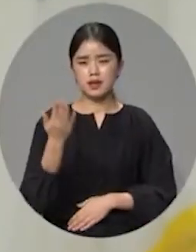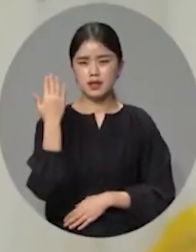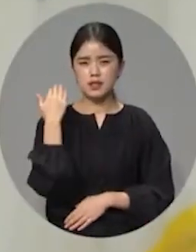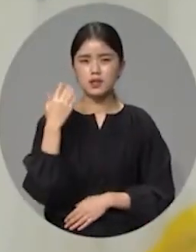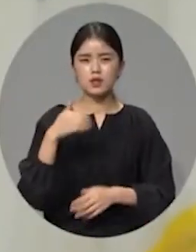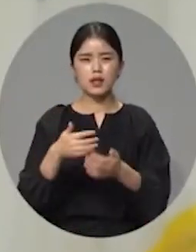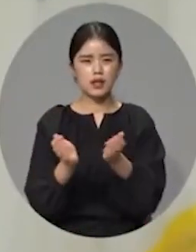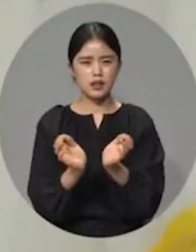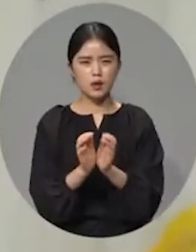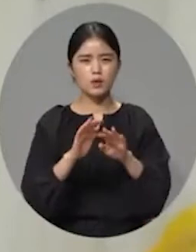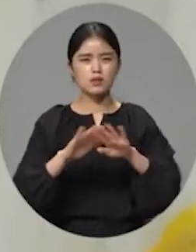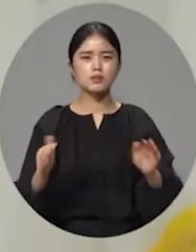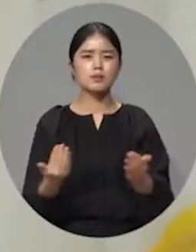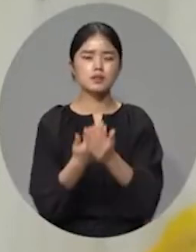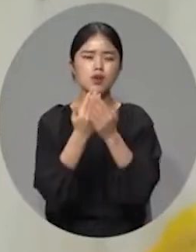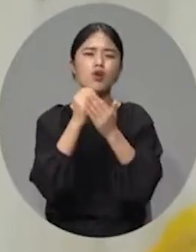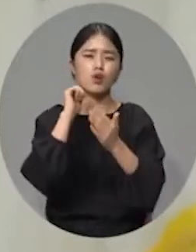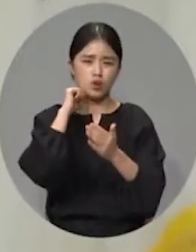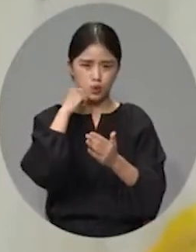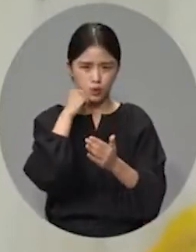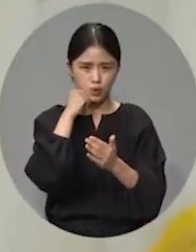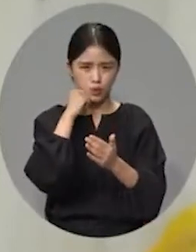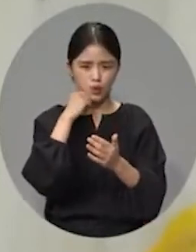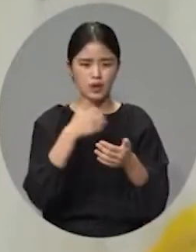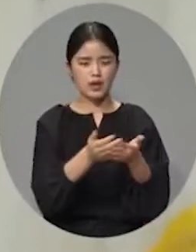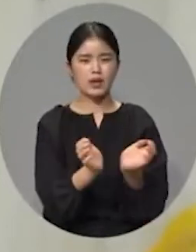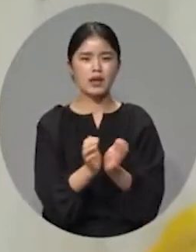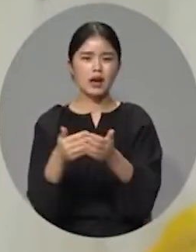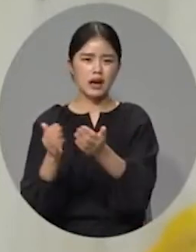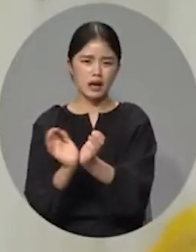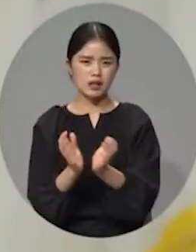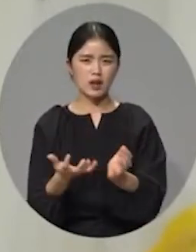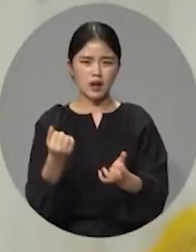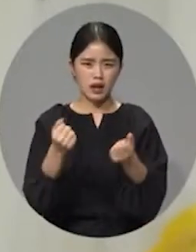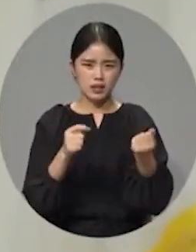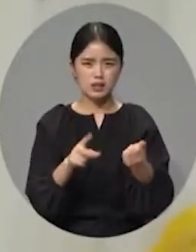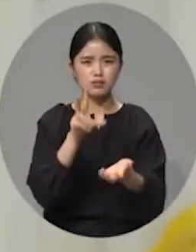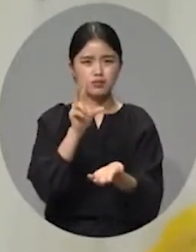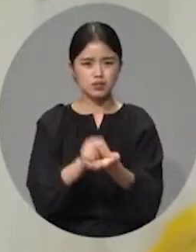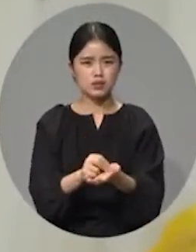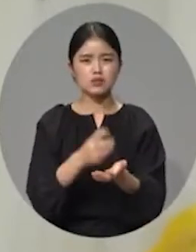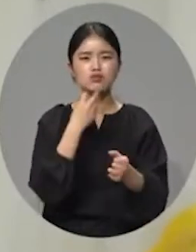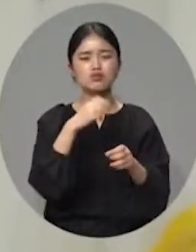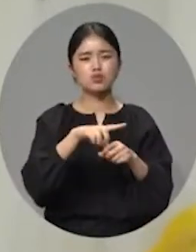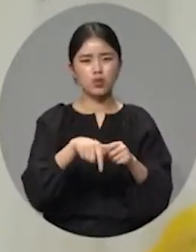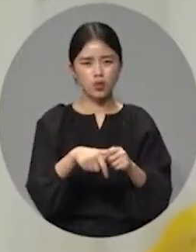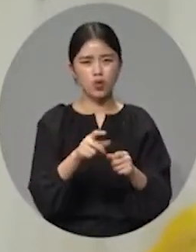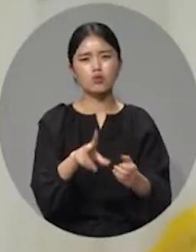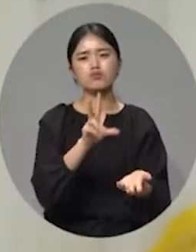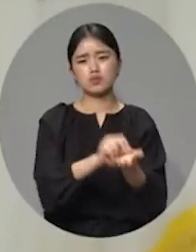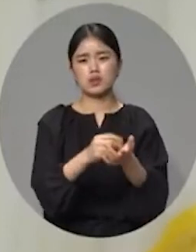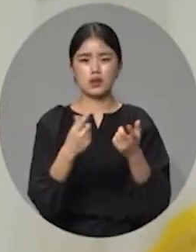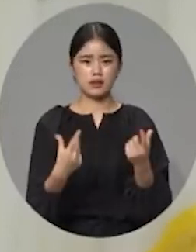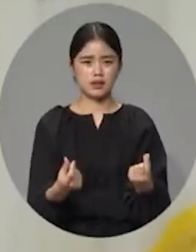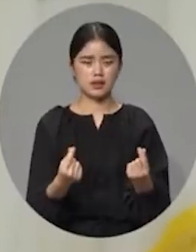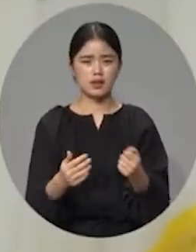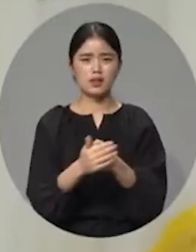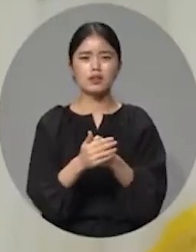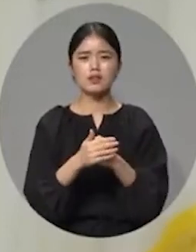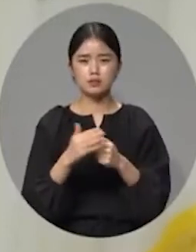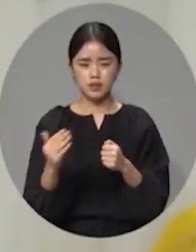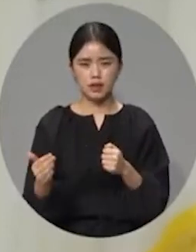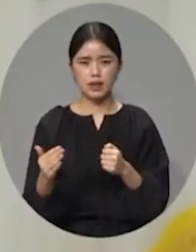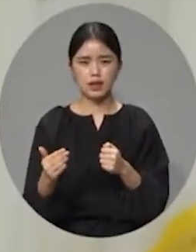양당으로는 지역균형 발전 이루기 어렵습니다. 양당의 기득권의 이해관계는 수도권 기득권과 같습니다. 그렇기